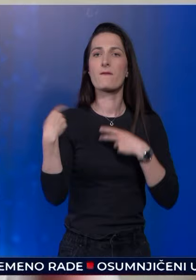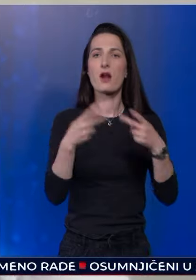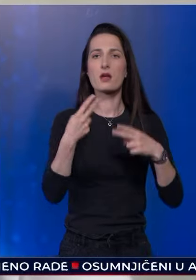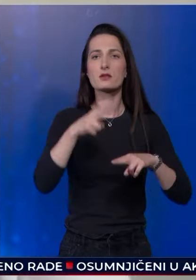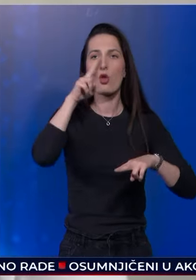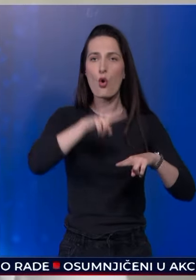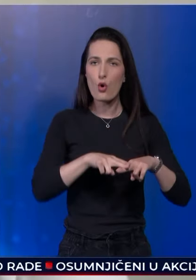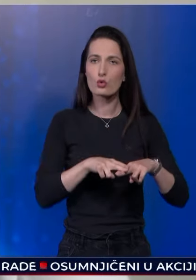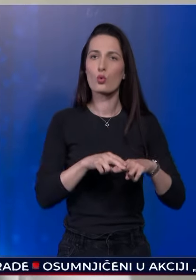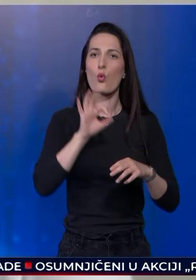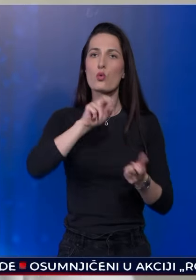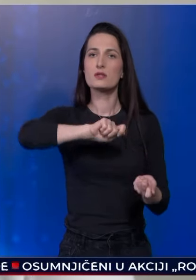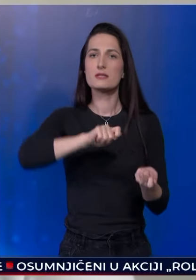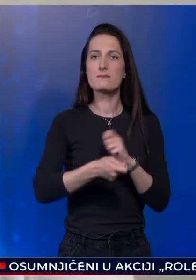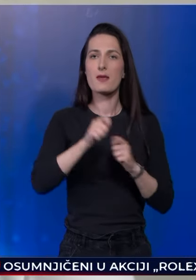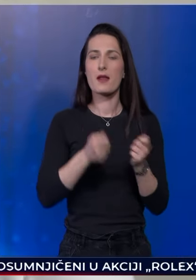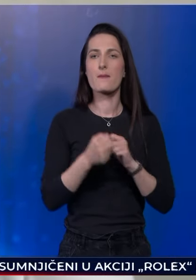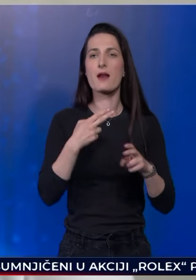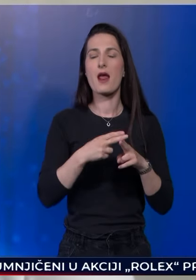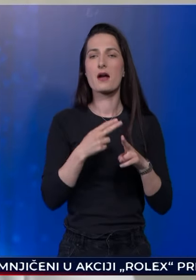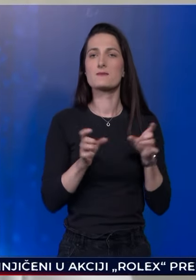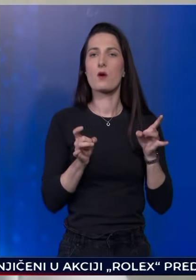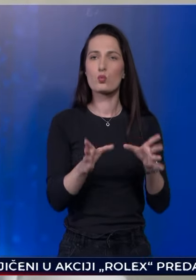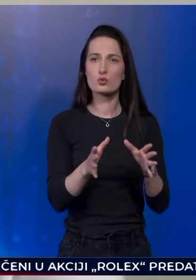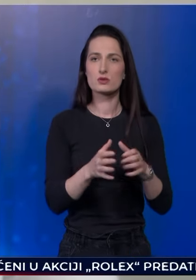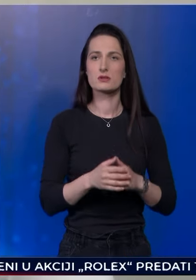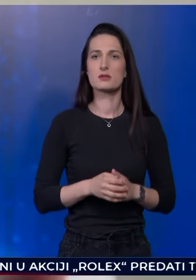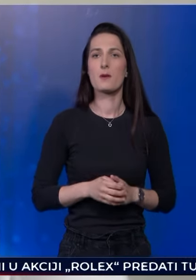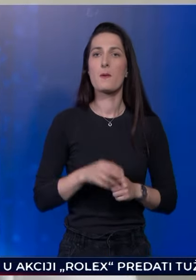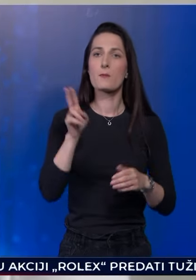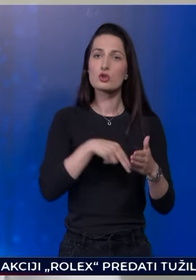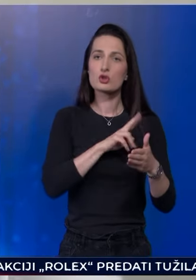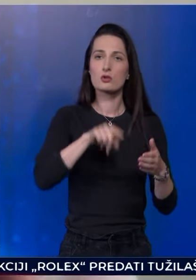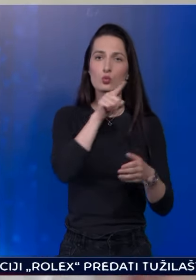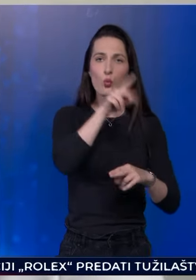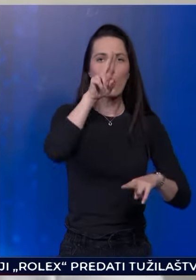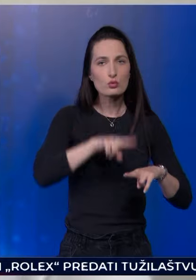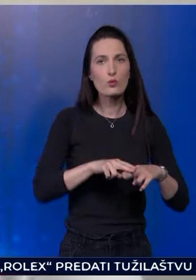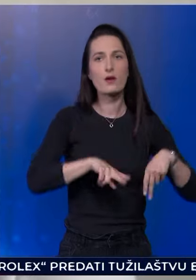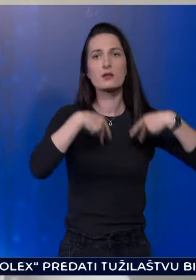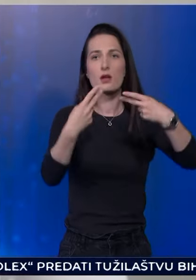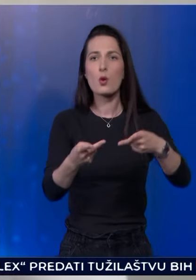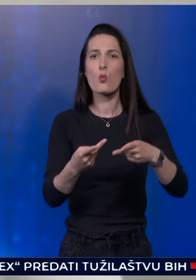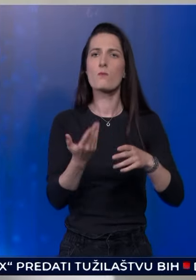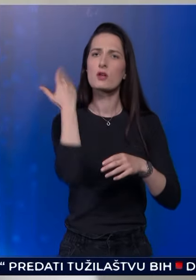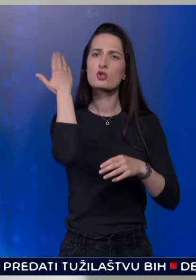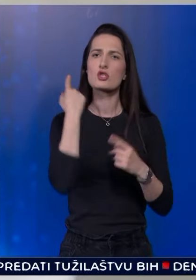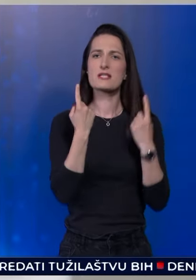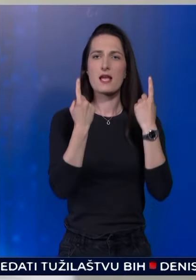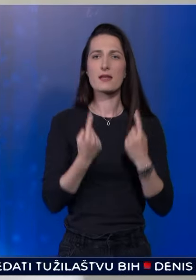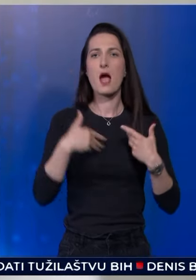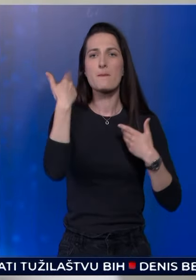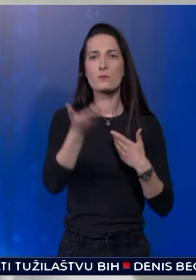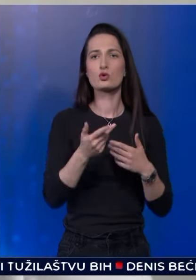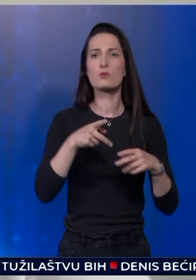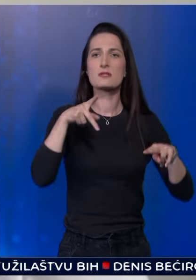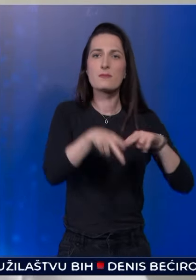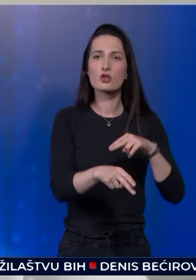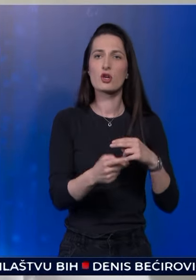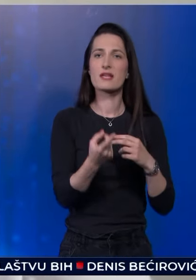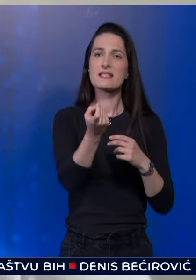da bi vratili prije svega odluku o izmjenama naziva ulica i trgova, poništili tu odluku, vratili je u pređašnje stanje, a